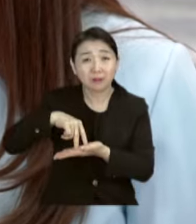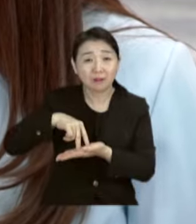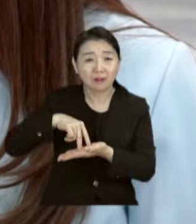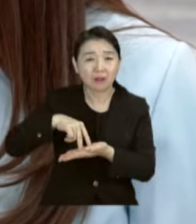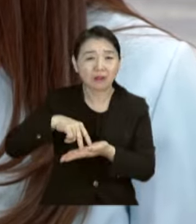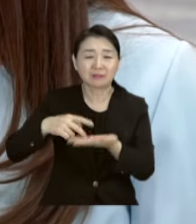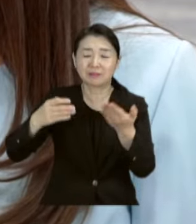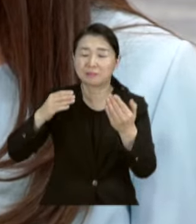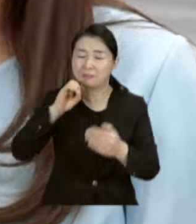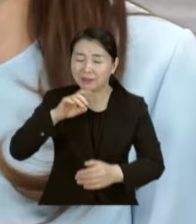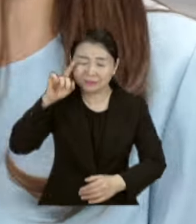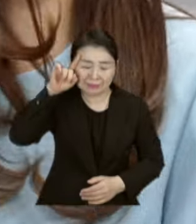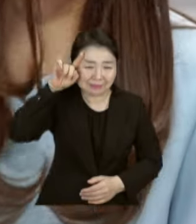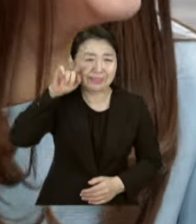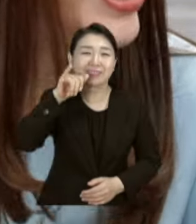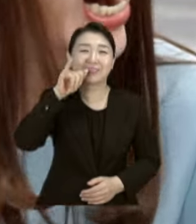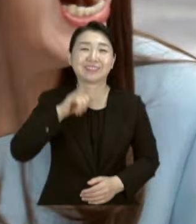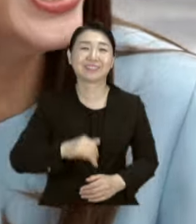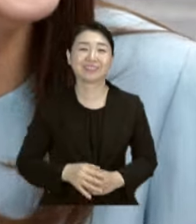말하면 진짜 스트레스 받습니다.